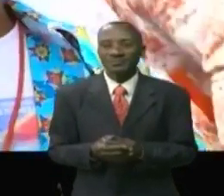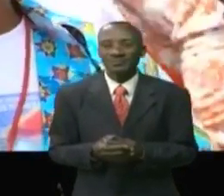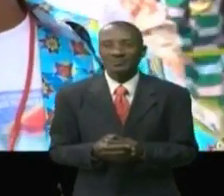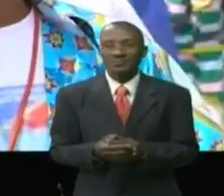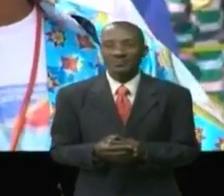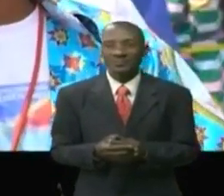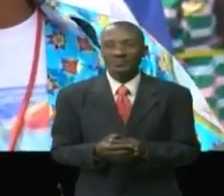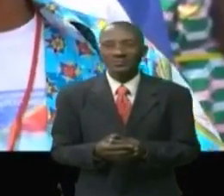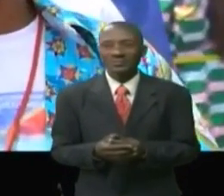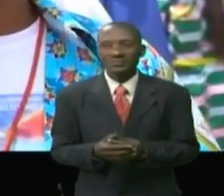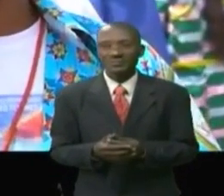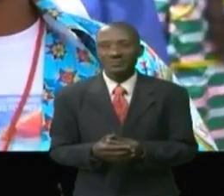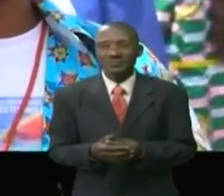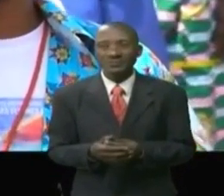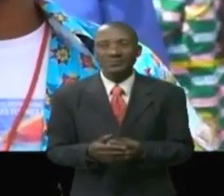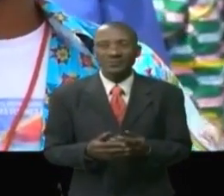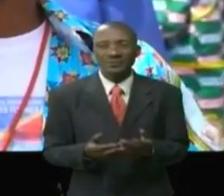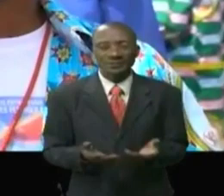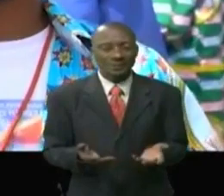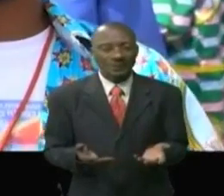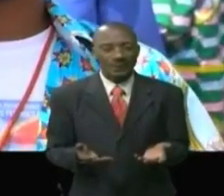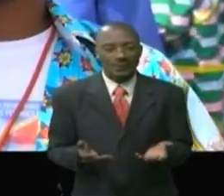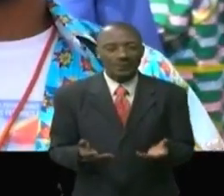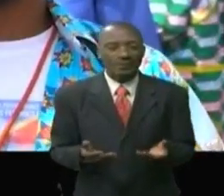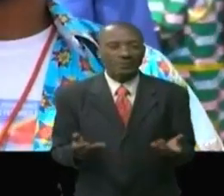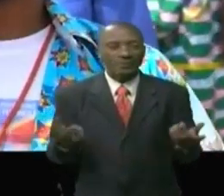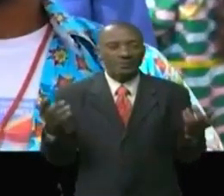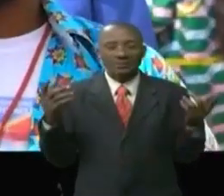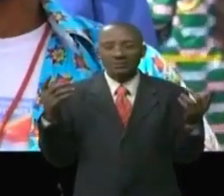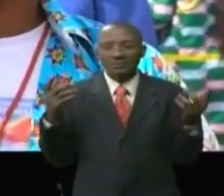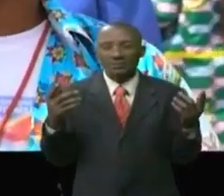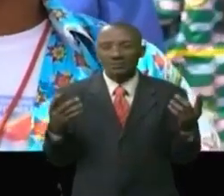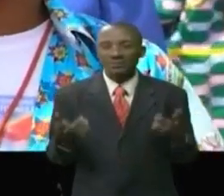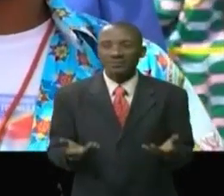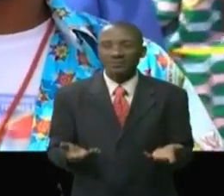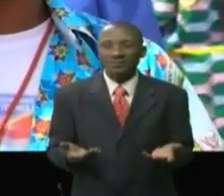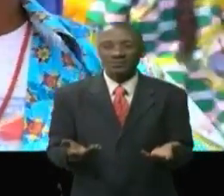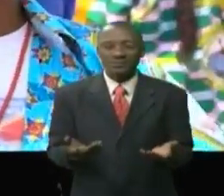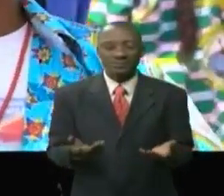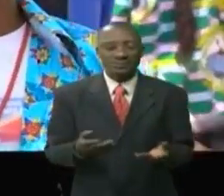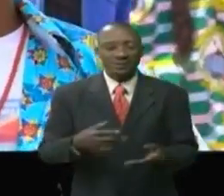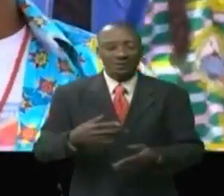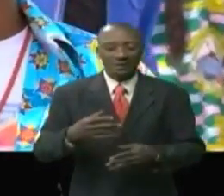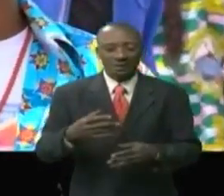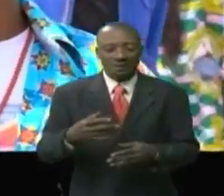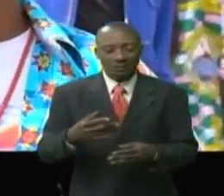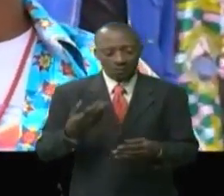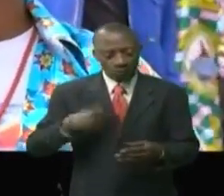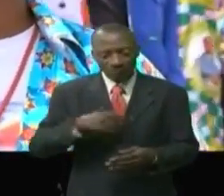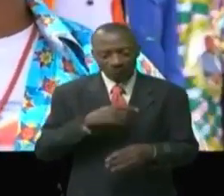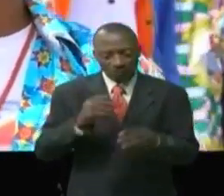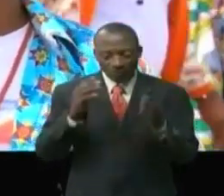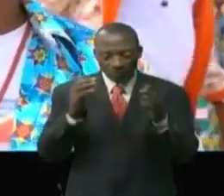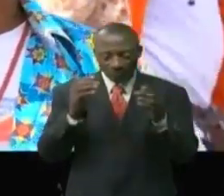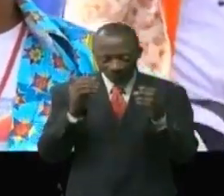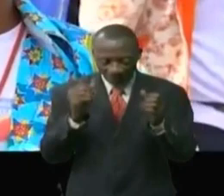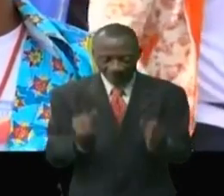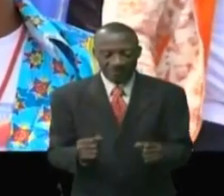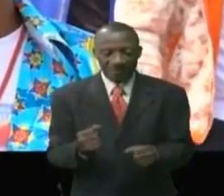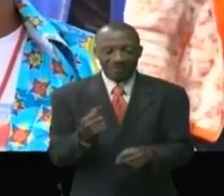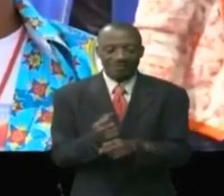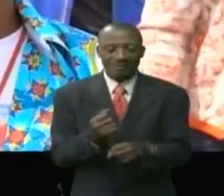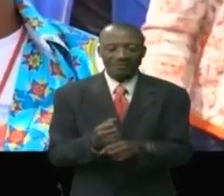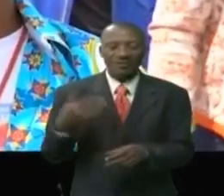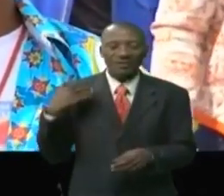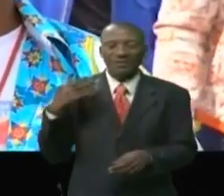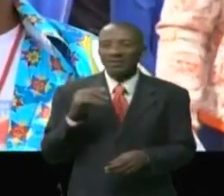l'université que camoa vient de construire ça va nous aider nous la population de mchacha de continuer les études parce que vous allez voir que beaucoup de